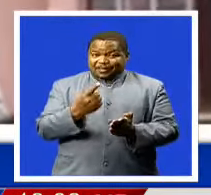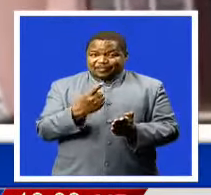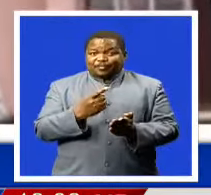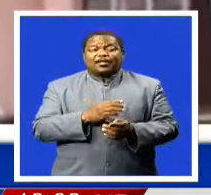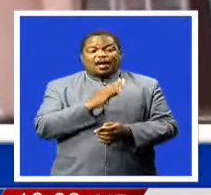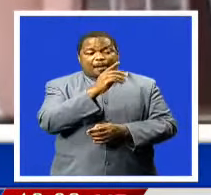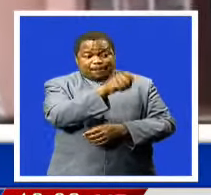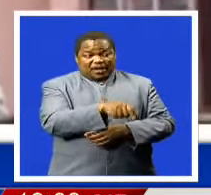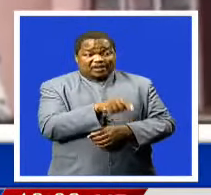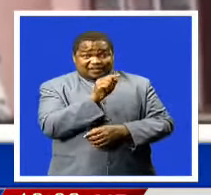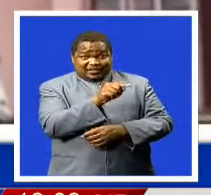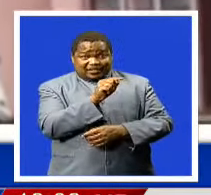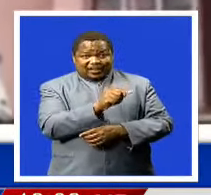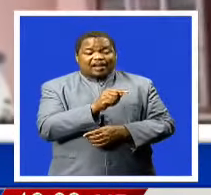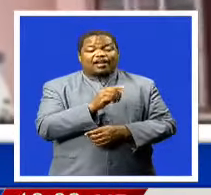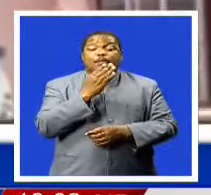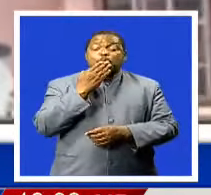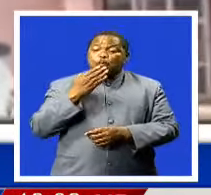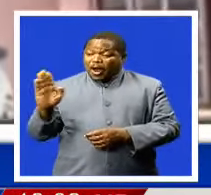sibusisiwe lesandla lesiphako